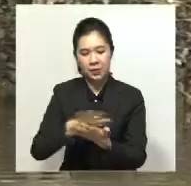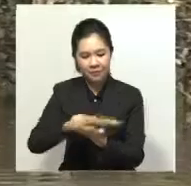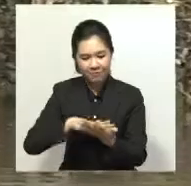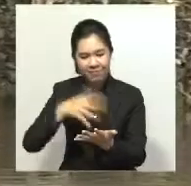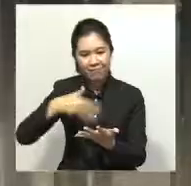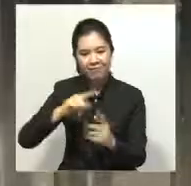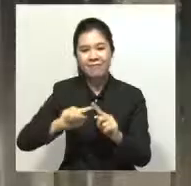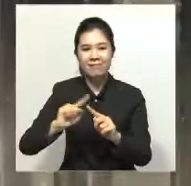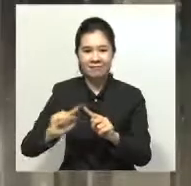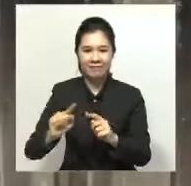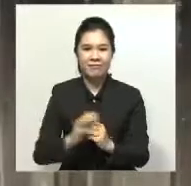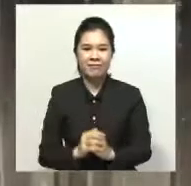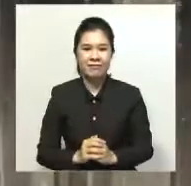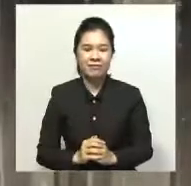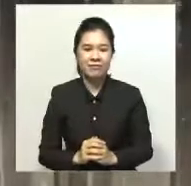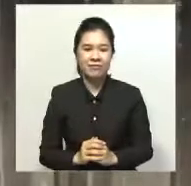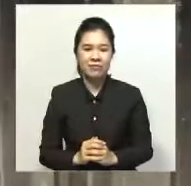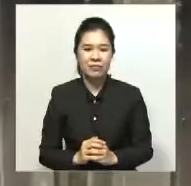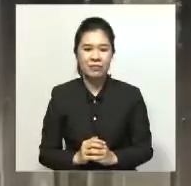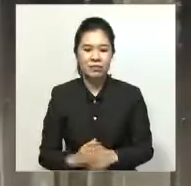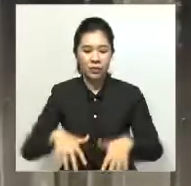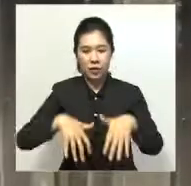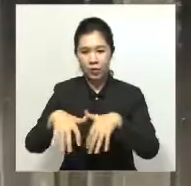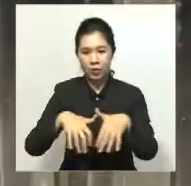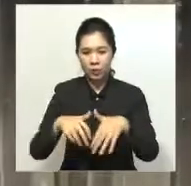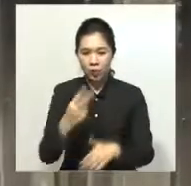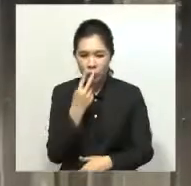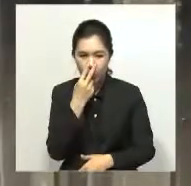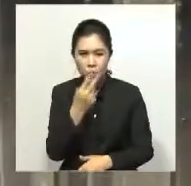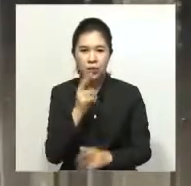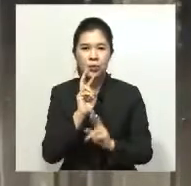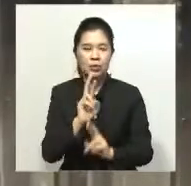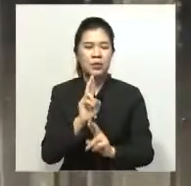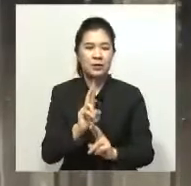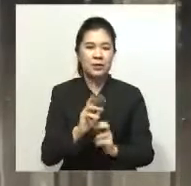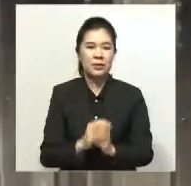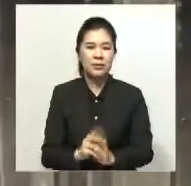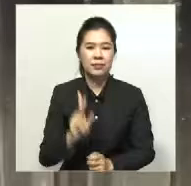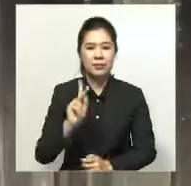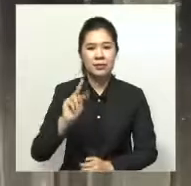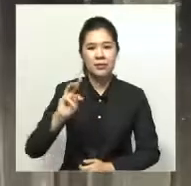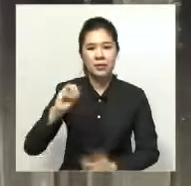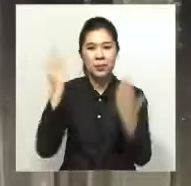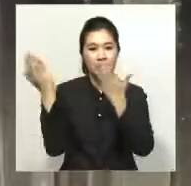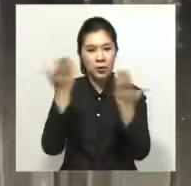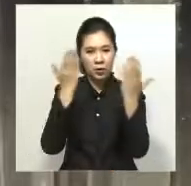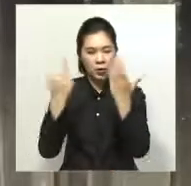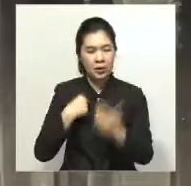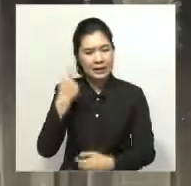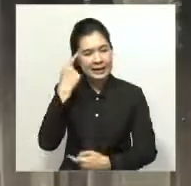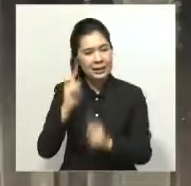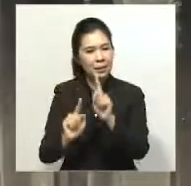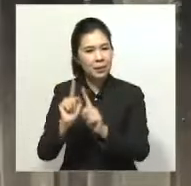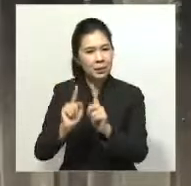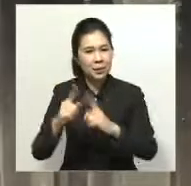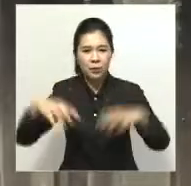ค่ะอย่างไรก็ตามนะคะชาวบ้านยังคงเฝ้าระวังอย่างต่อเนื่องค่ะเพราะว่ากรมอุตุนิยมวิทยานะคะก็ยังคาดการณ์ไว้ว่าก็